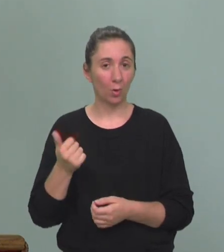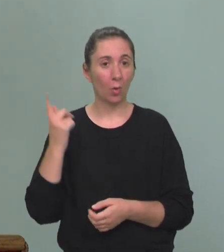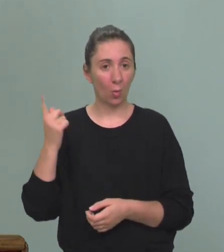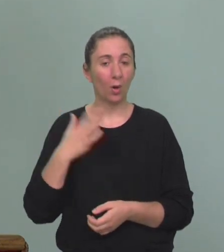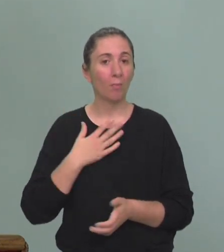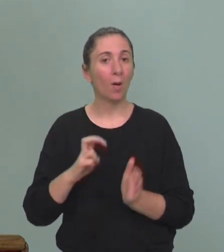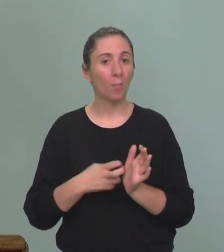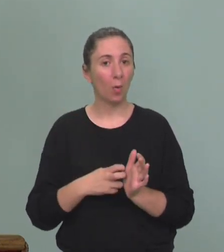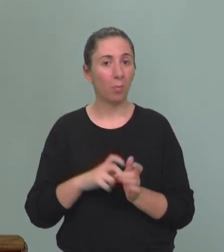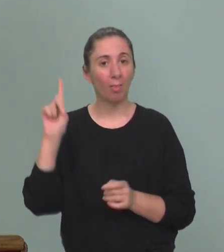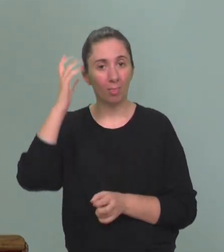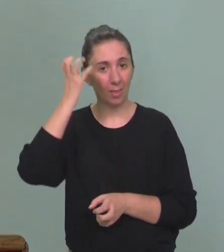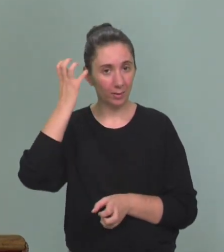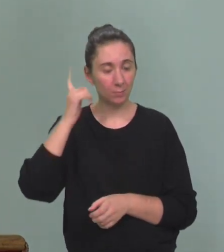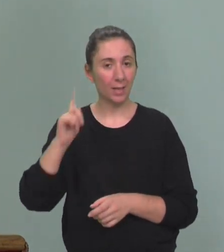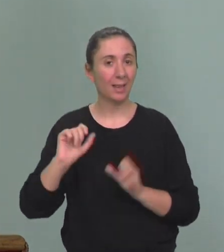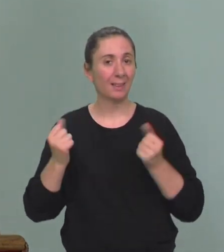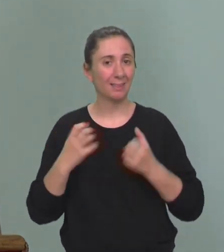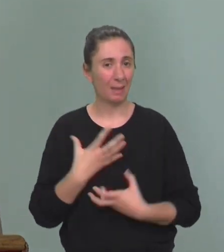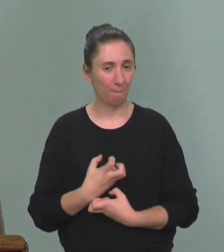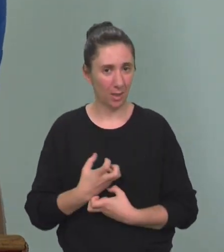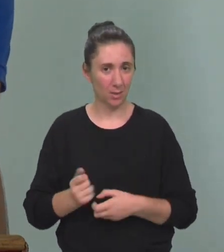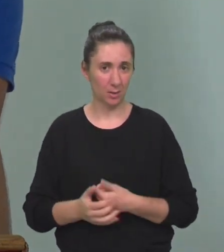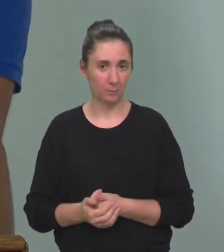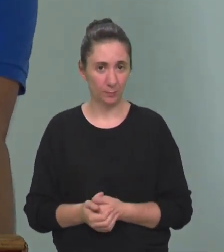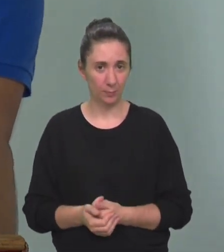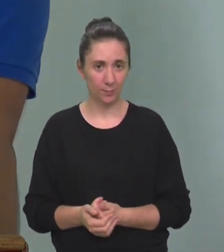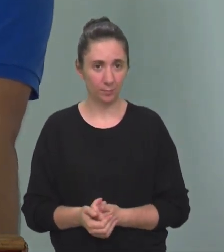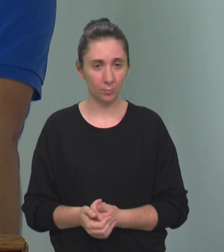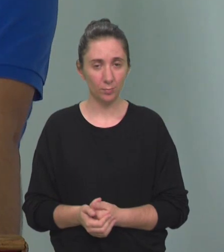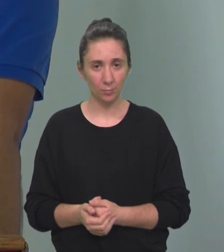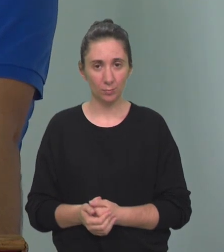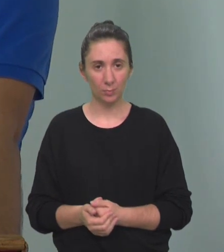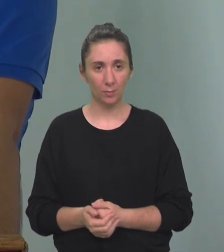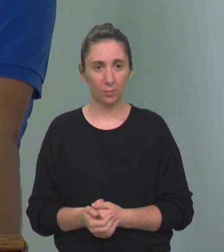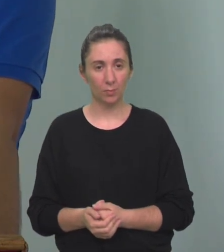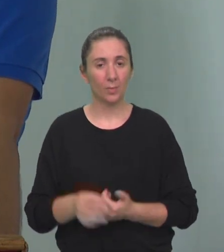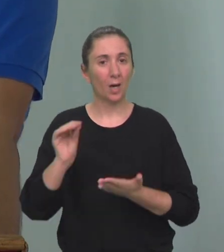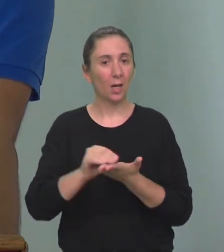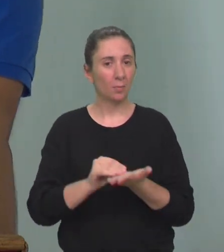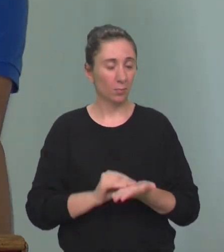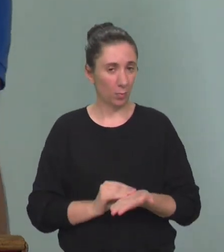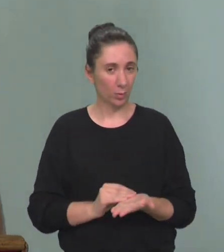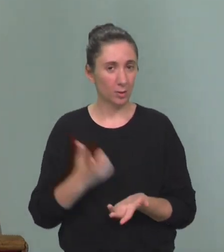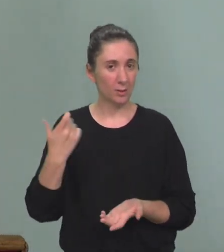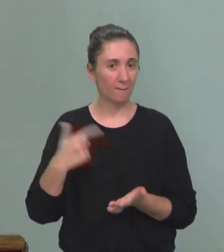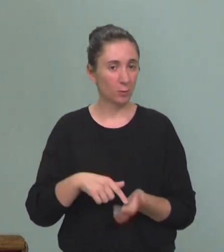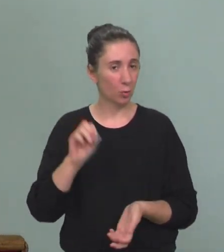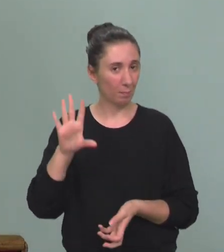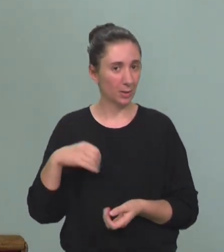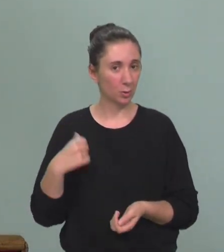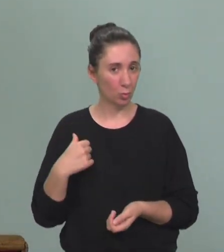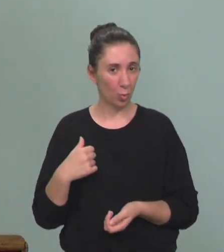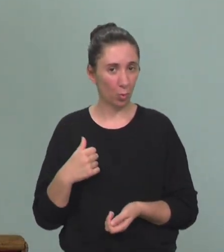da ima problem sa nesanicom i depresijom. jer ni statistički podaci iz